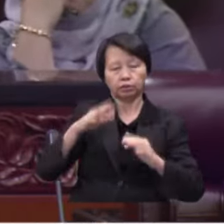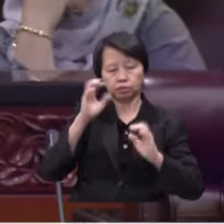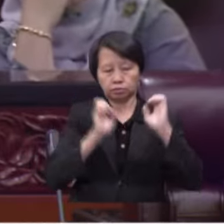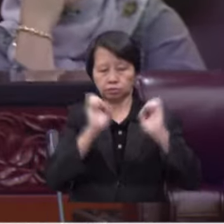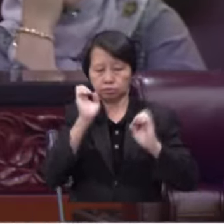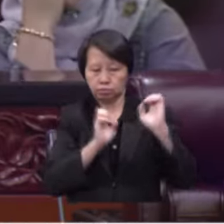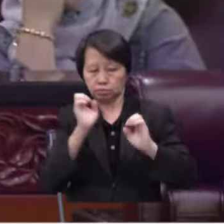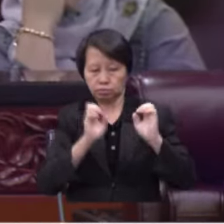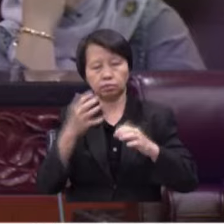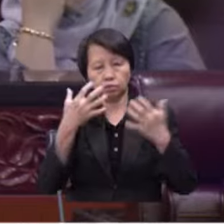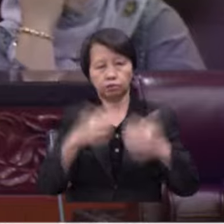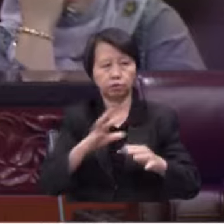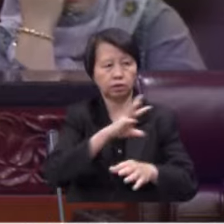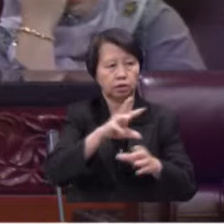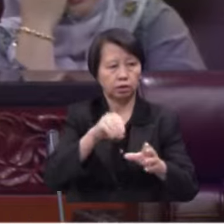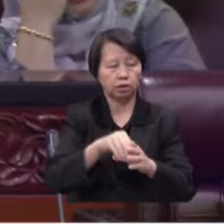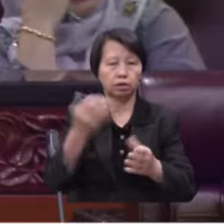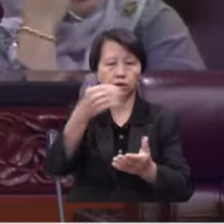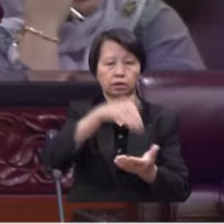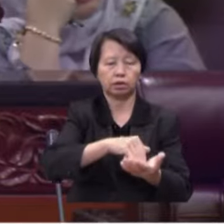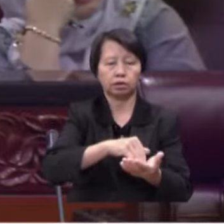dan juga